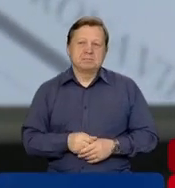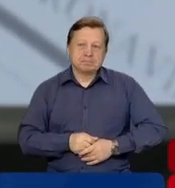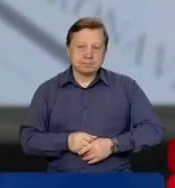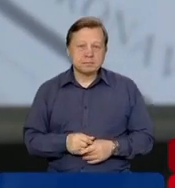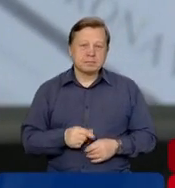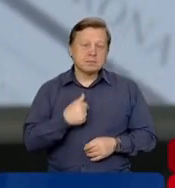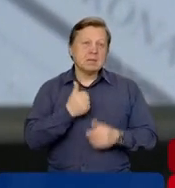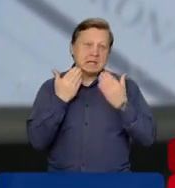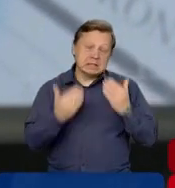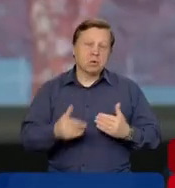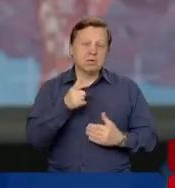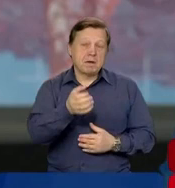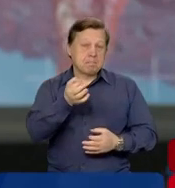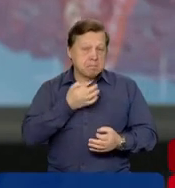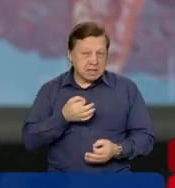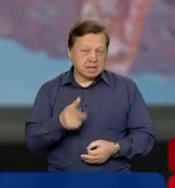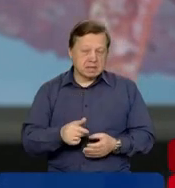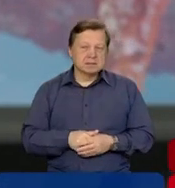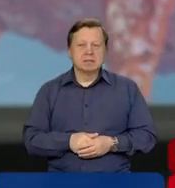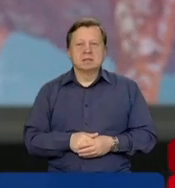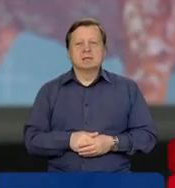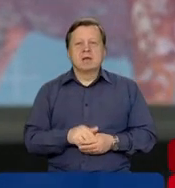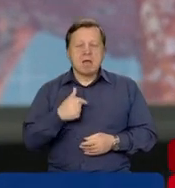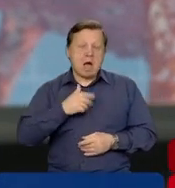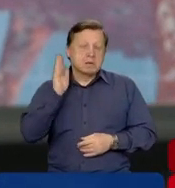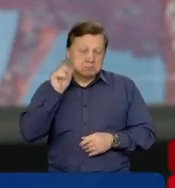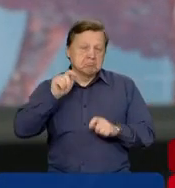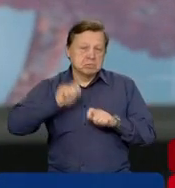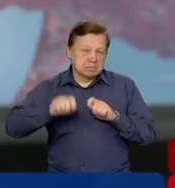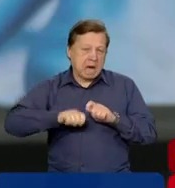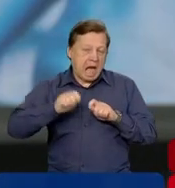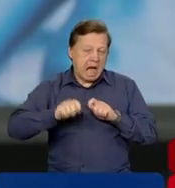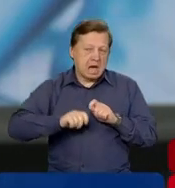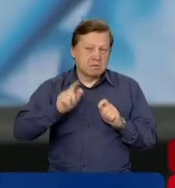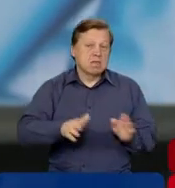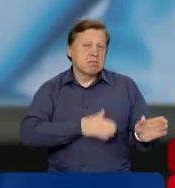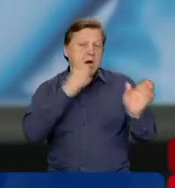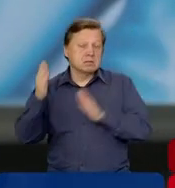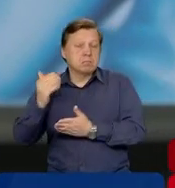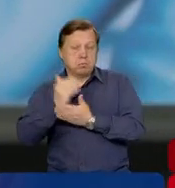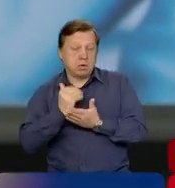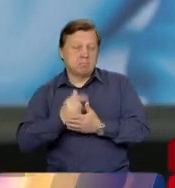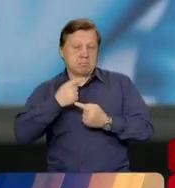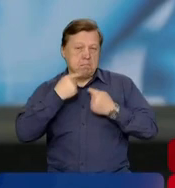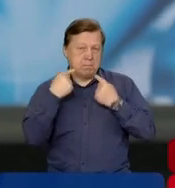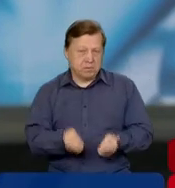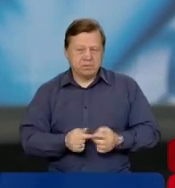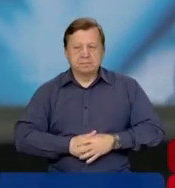pracy domowej, pewnie się z tym zapozna. Może będzie okazja w najbliższym programie na ten temat też